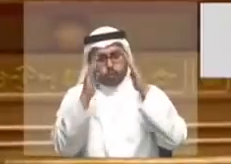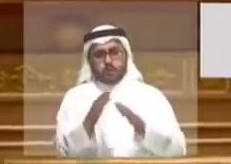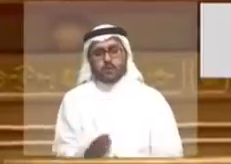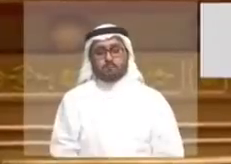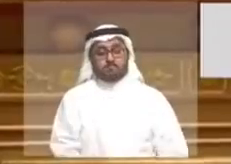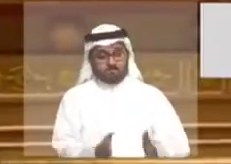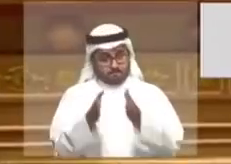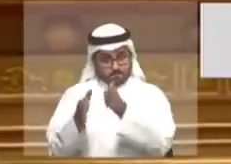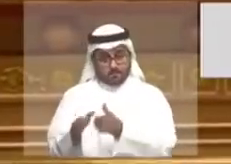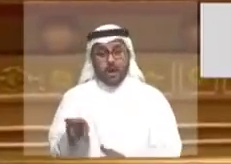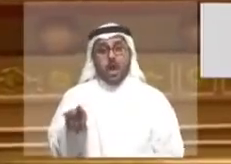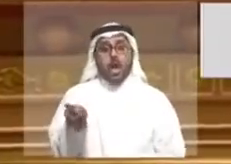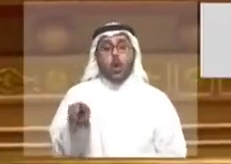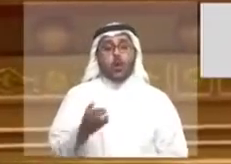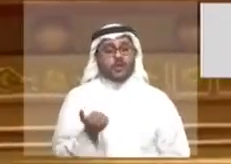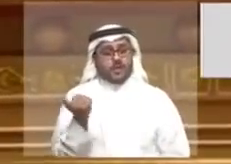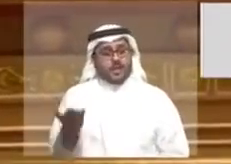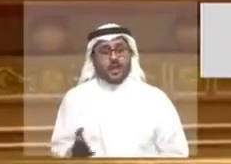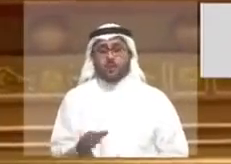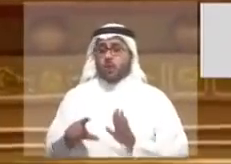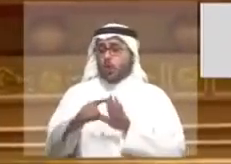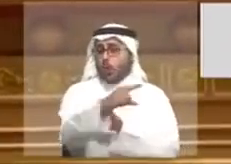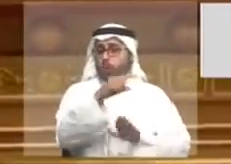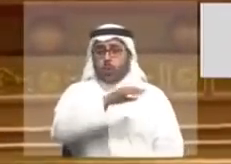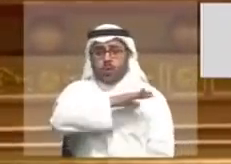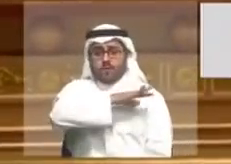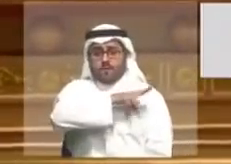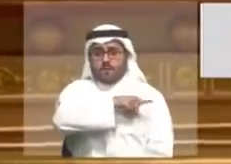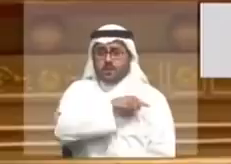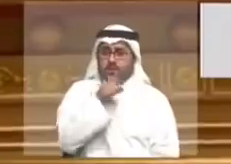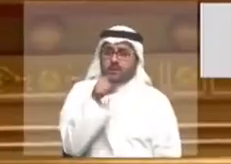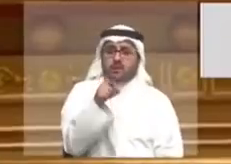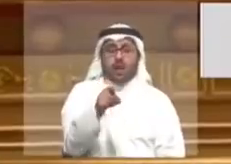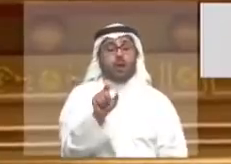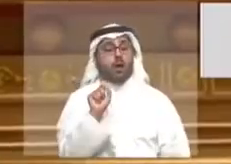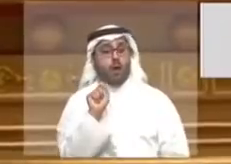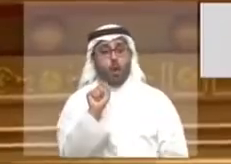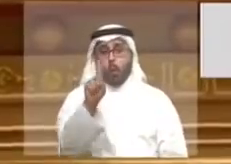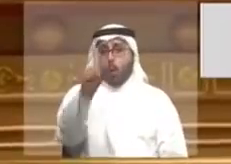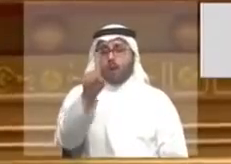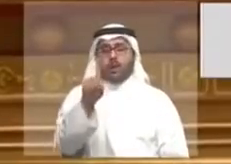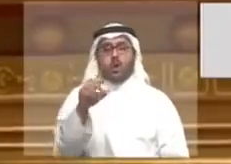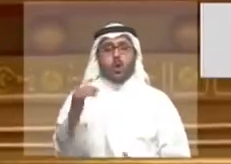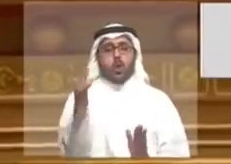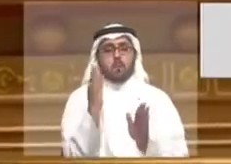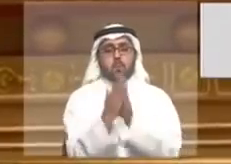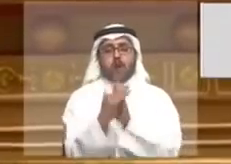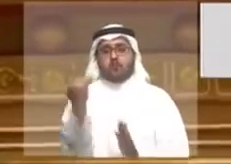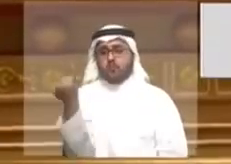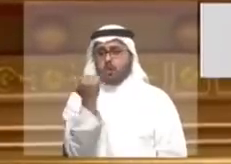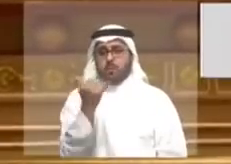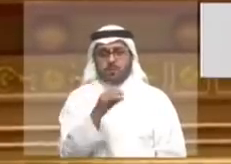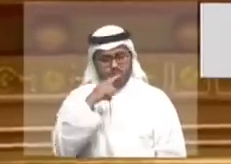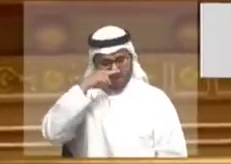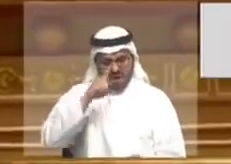الأخوة الكرام، إن القضية الفلسطينية هي قضيتنا الأولى وستظل كذلك